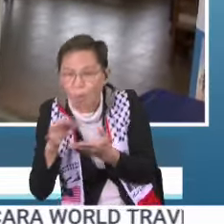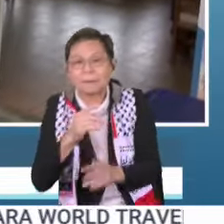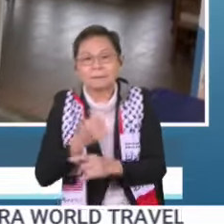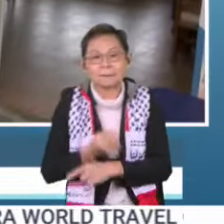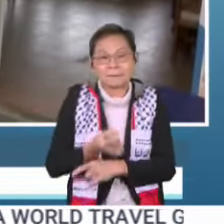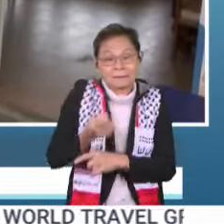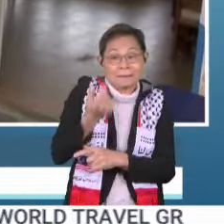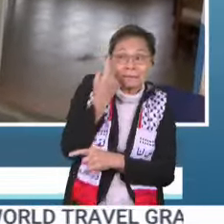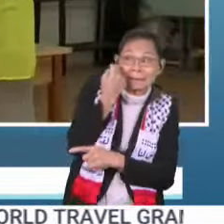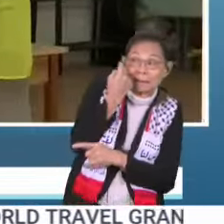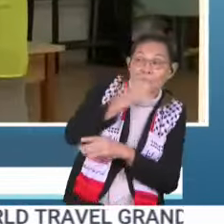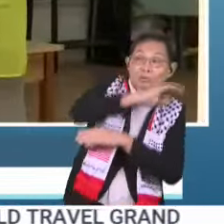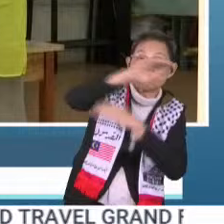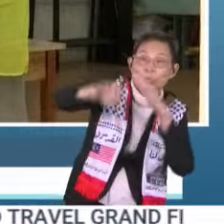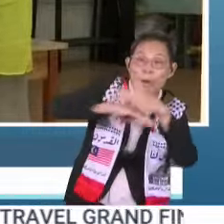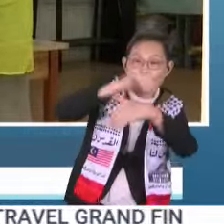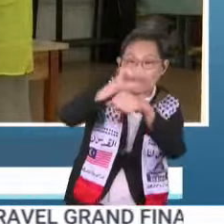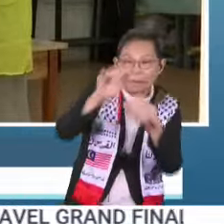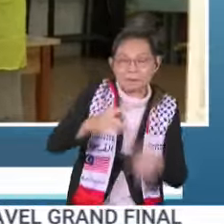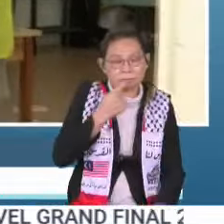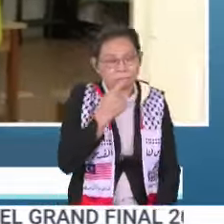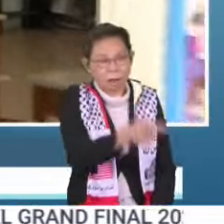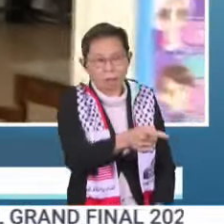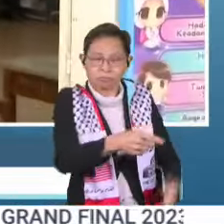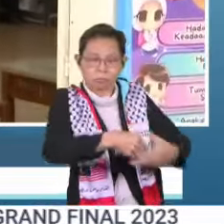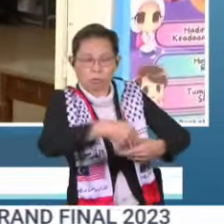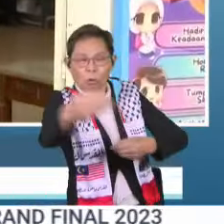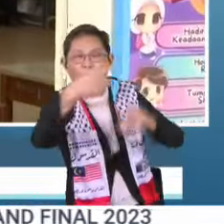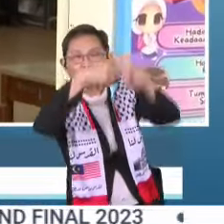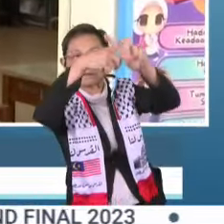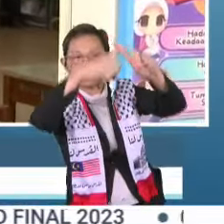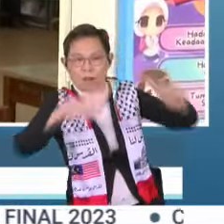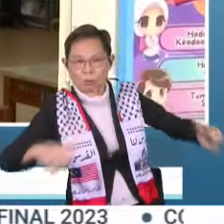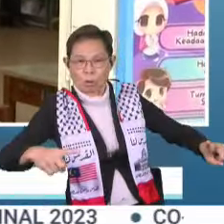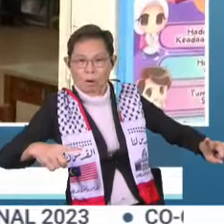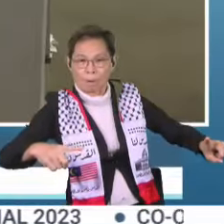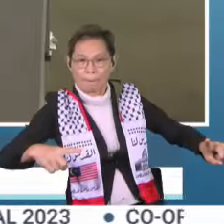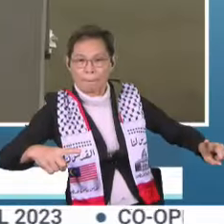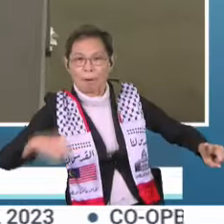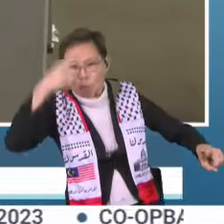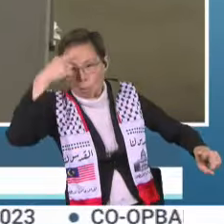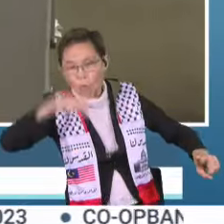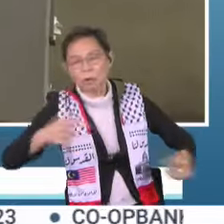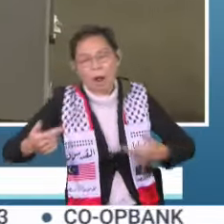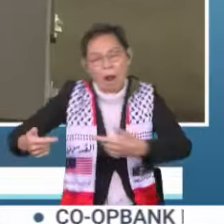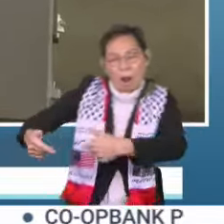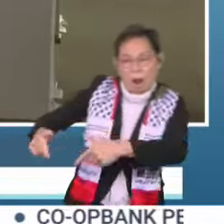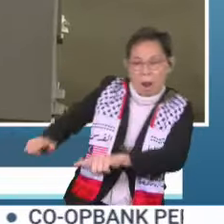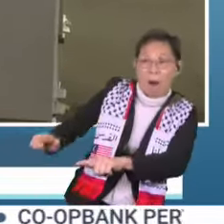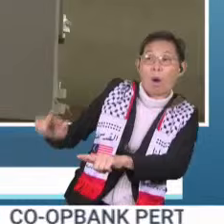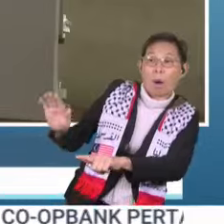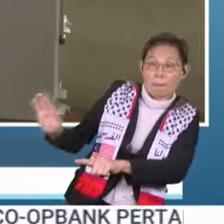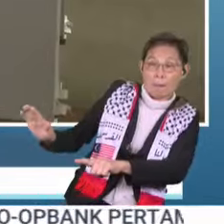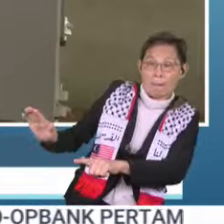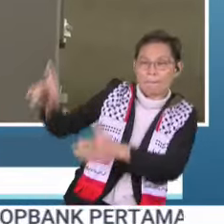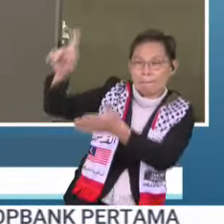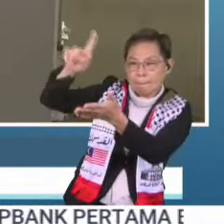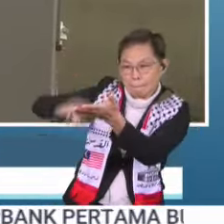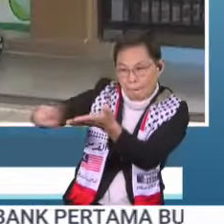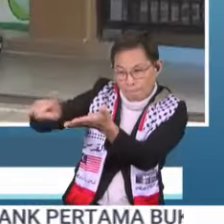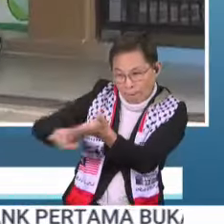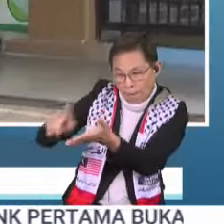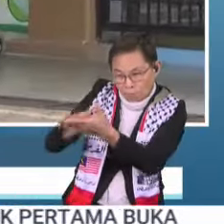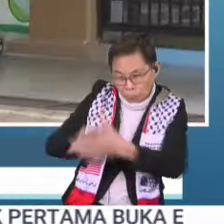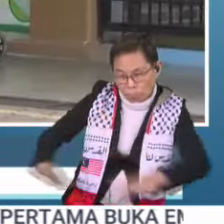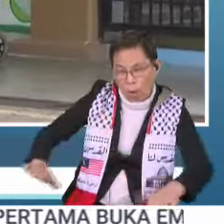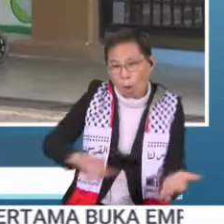Sebentar saja tadi, semua petugas diarahkan keluar dari Dewan Belian Utama bagi memberi laluan kepada pemeriksaan